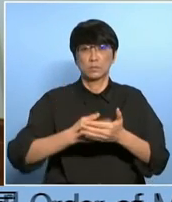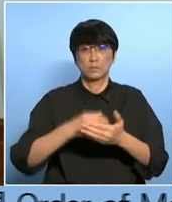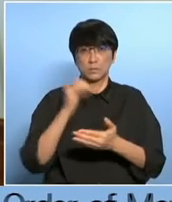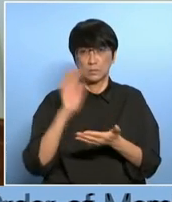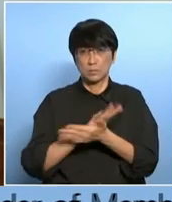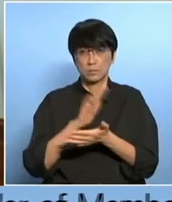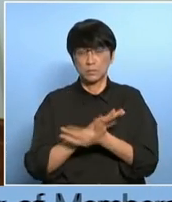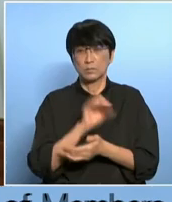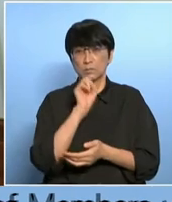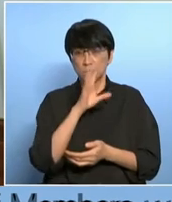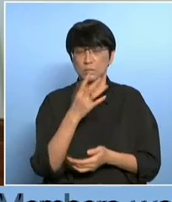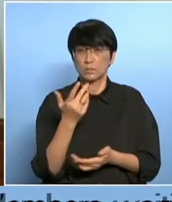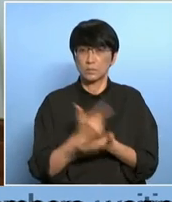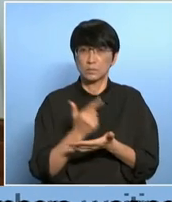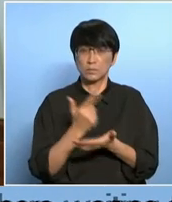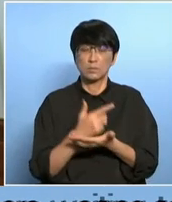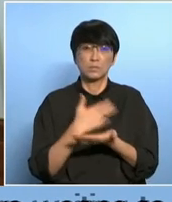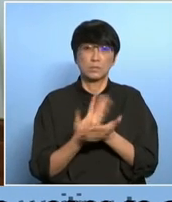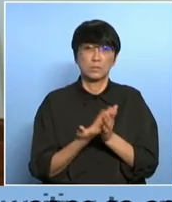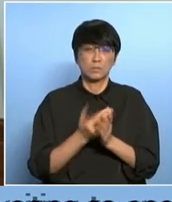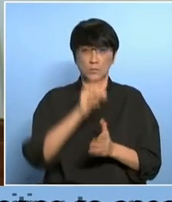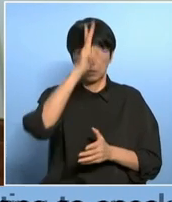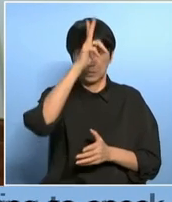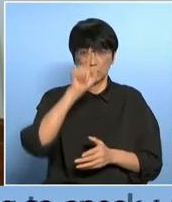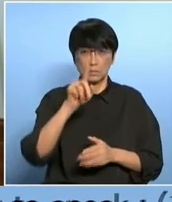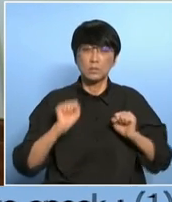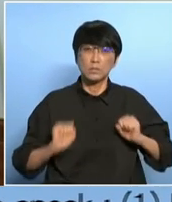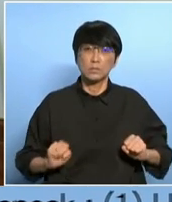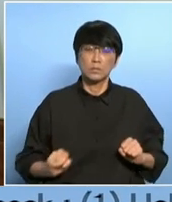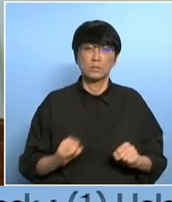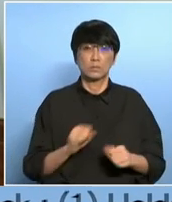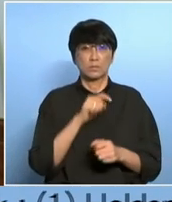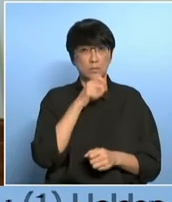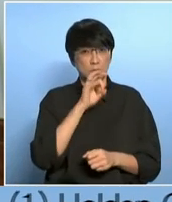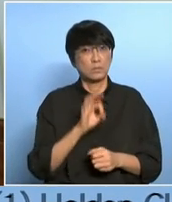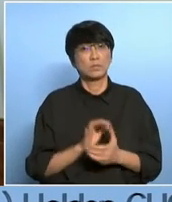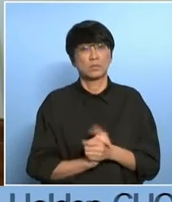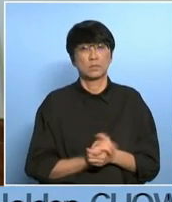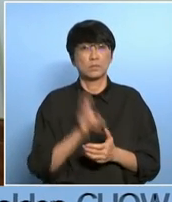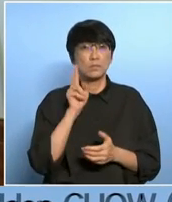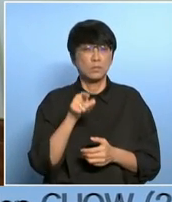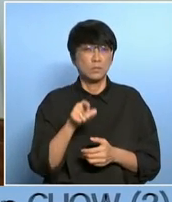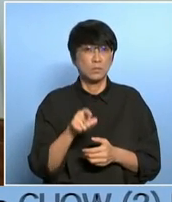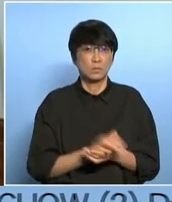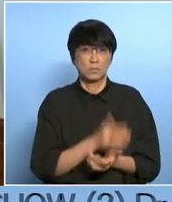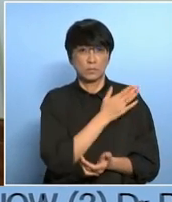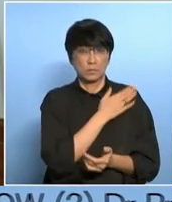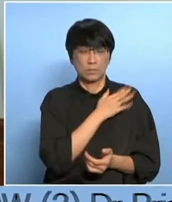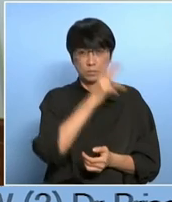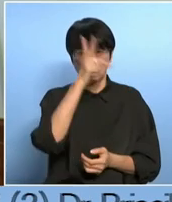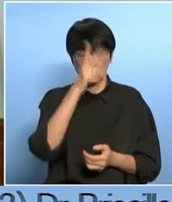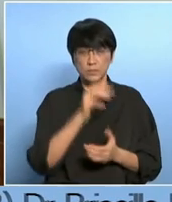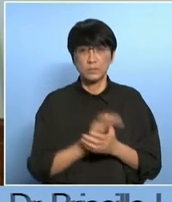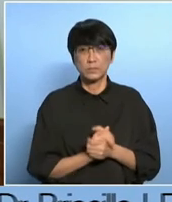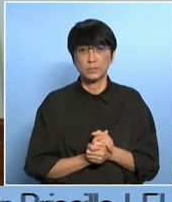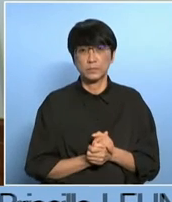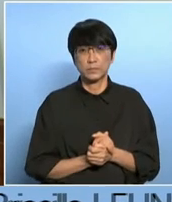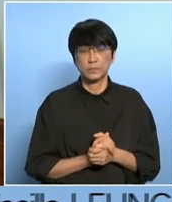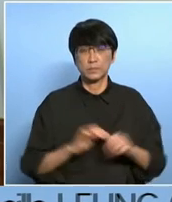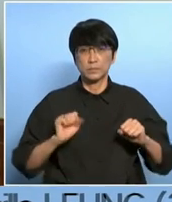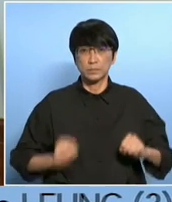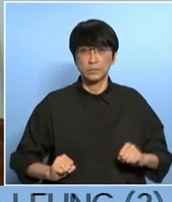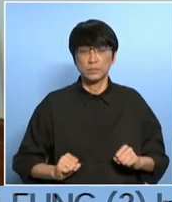議，但關鍵是仍是在政府是否有決心去解決。一個有責任的政府應有